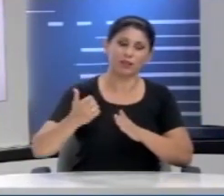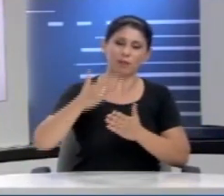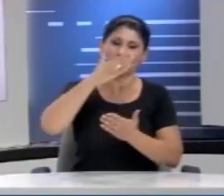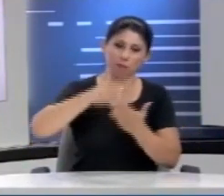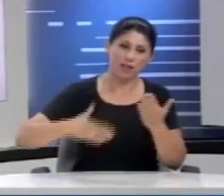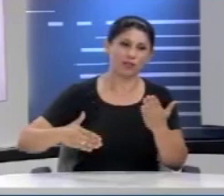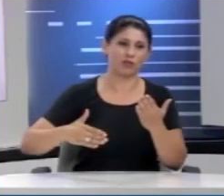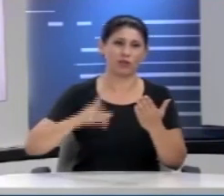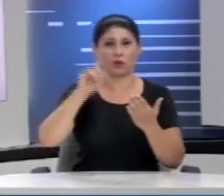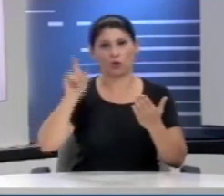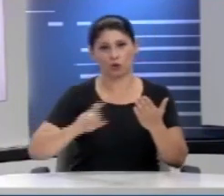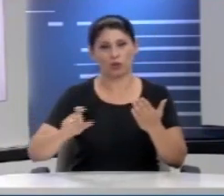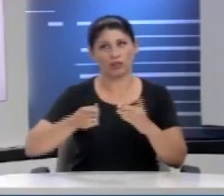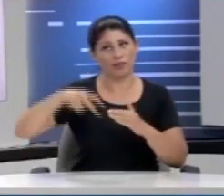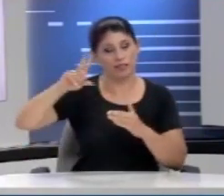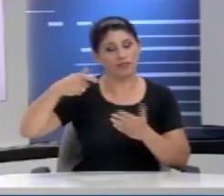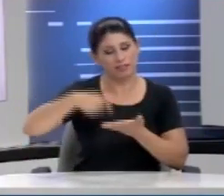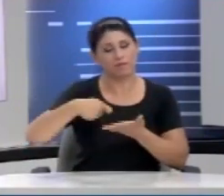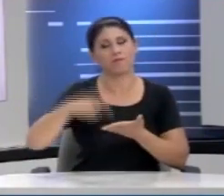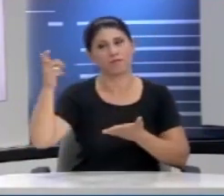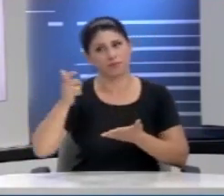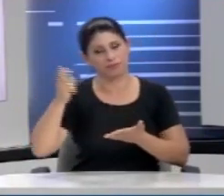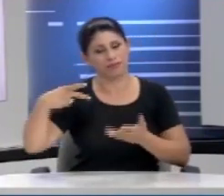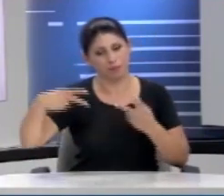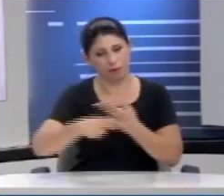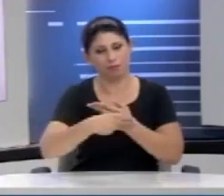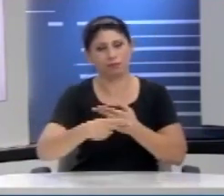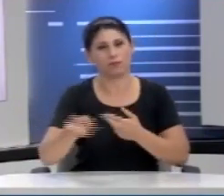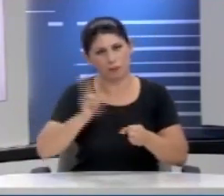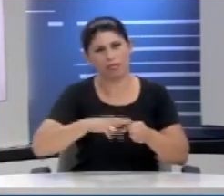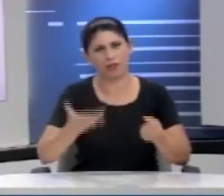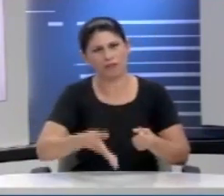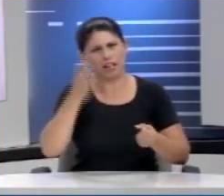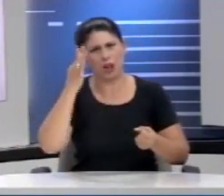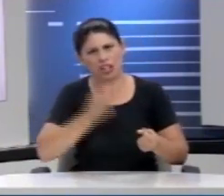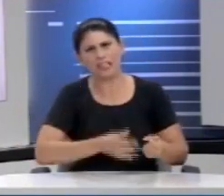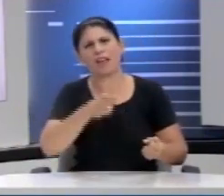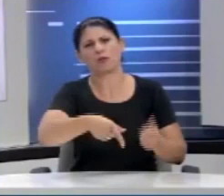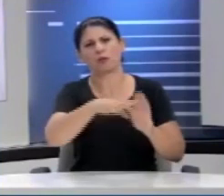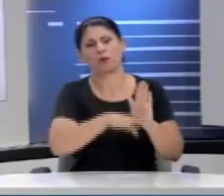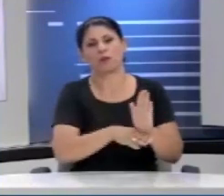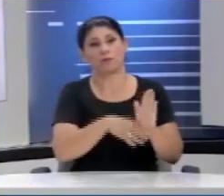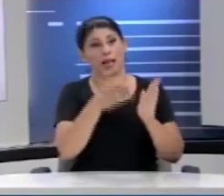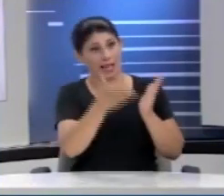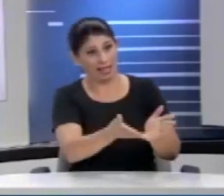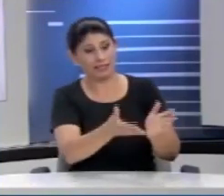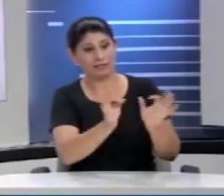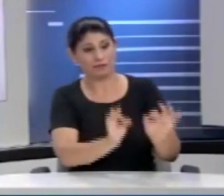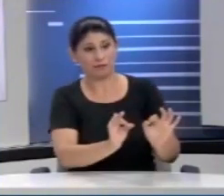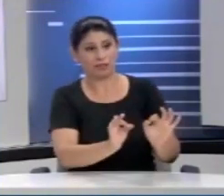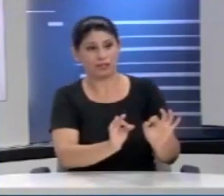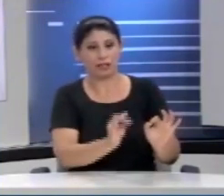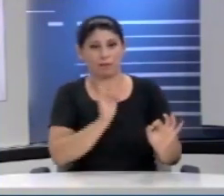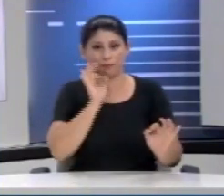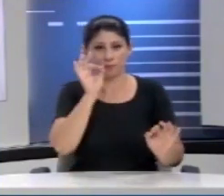όρο ζωής. Αυτή είναι η λογική σας, αυτό είναι το πρόγραμμά σας. Εσείς μάλιστα